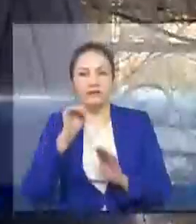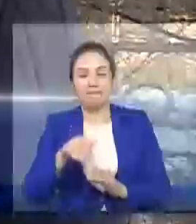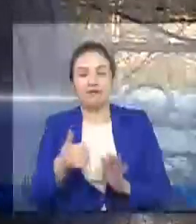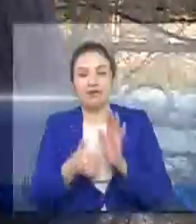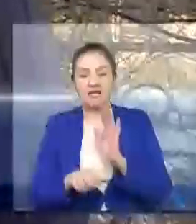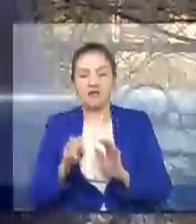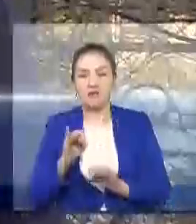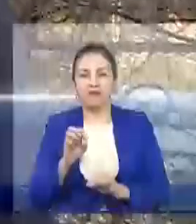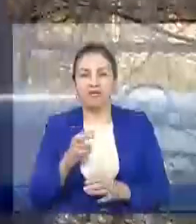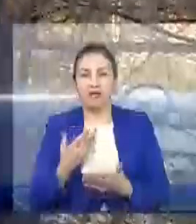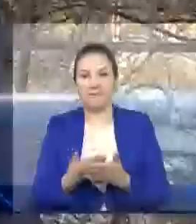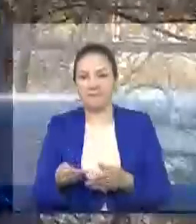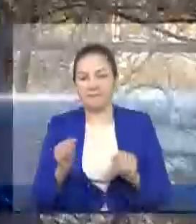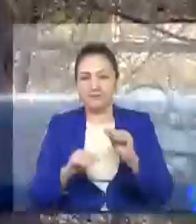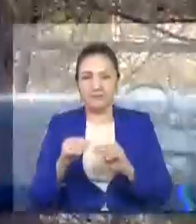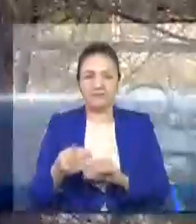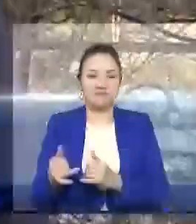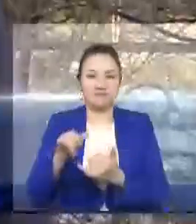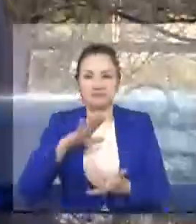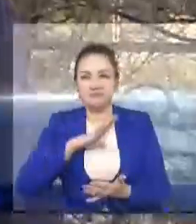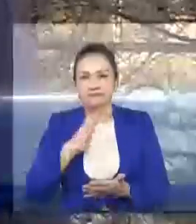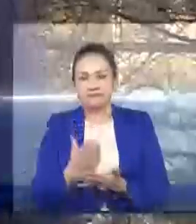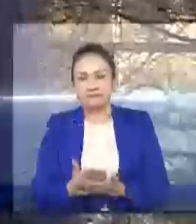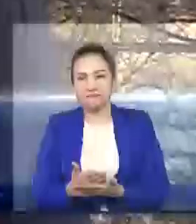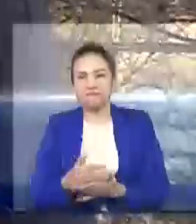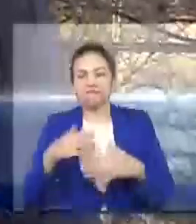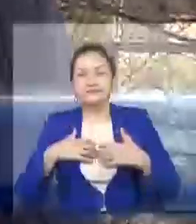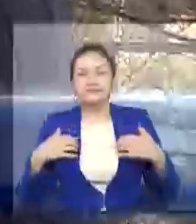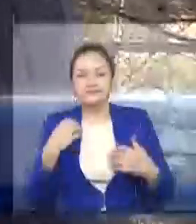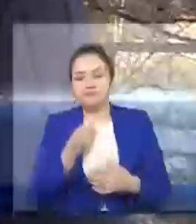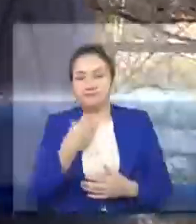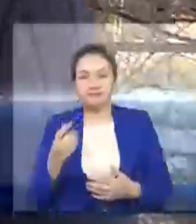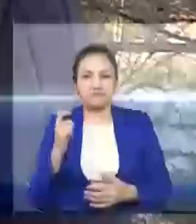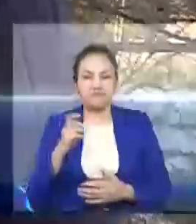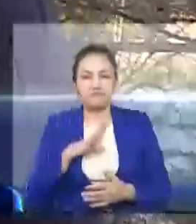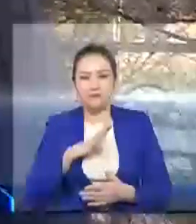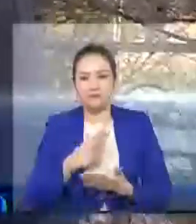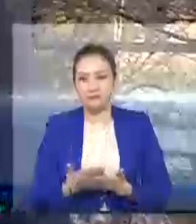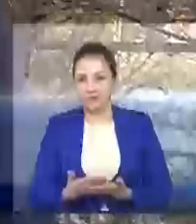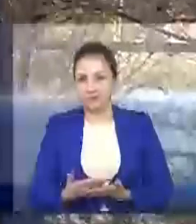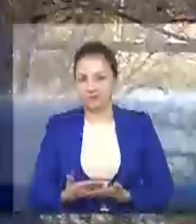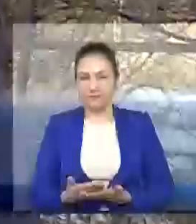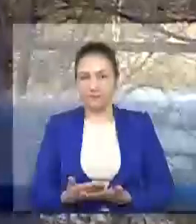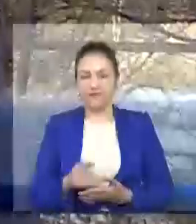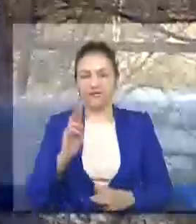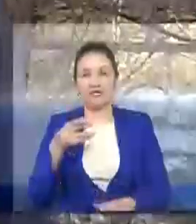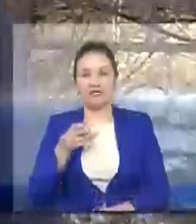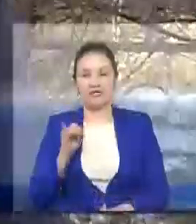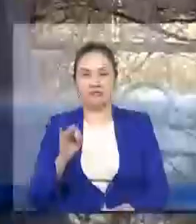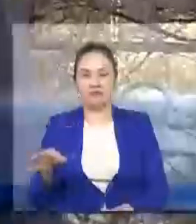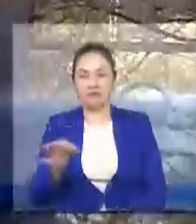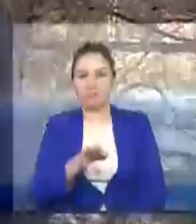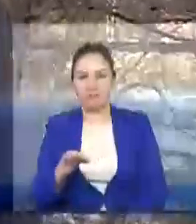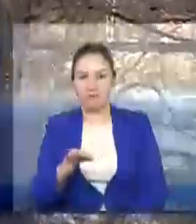тонны қамбаға құйылды. Мал шаруашылығына келетін болсақ, қазіргі таңда Қарғалы ауданы бойынша